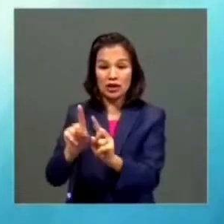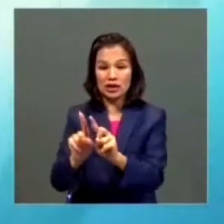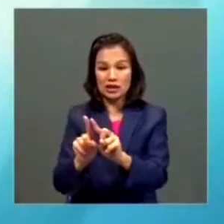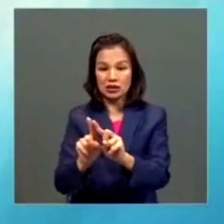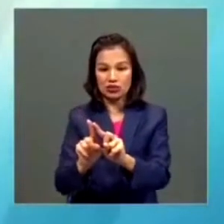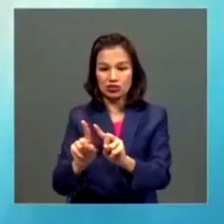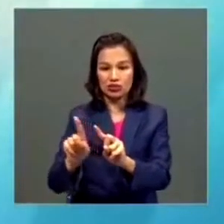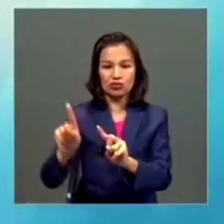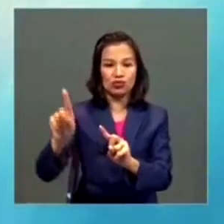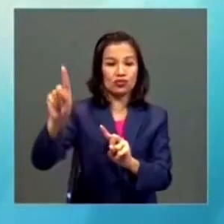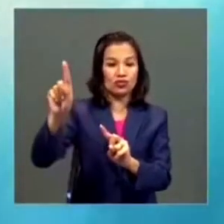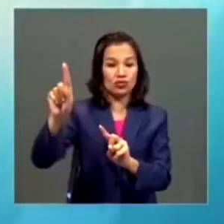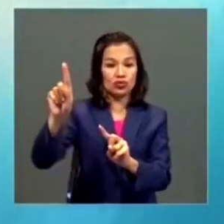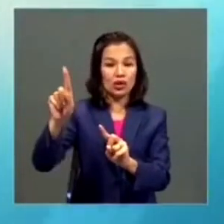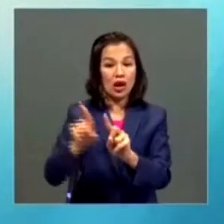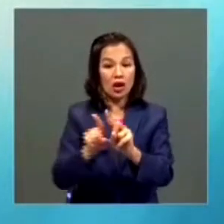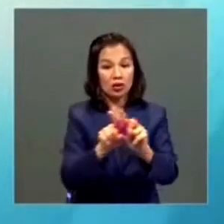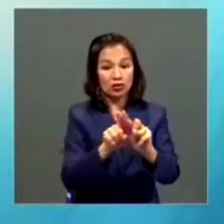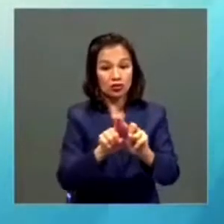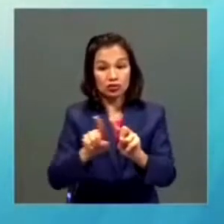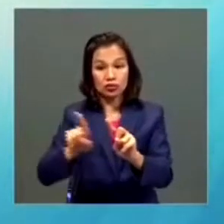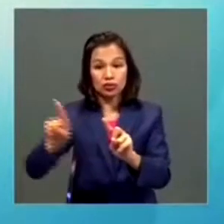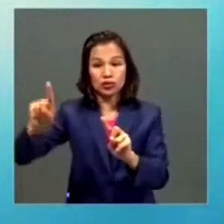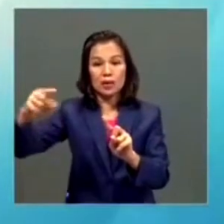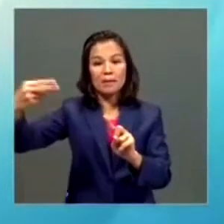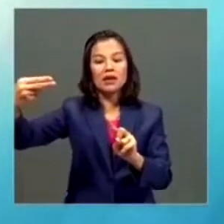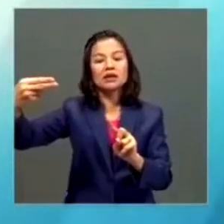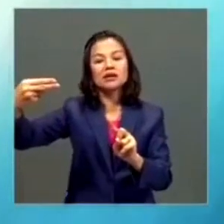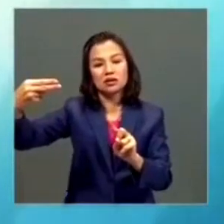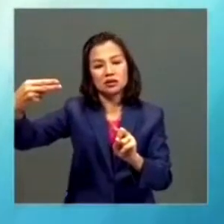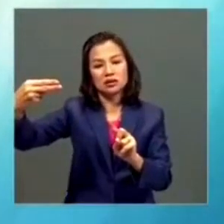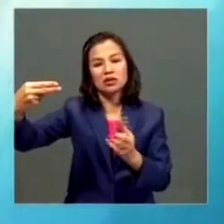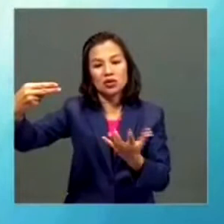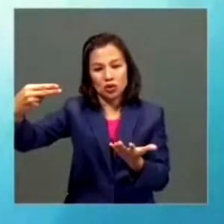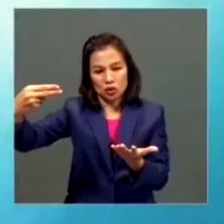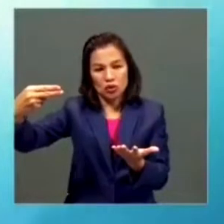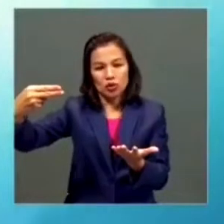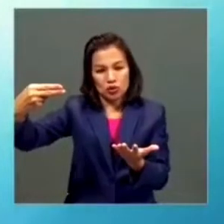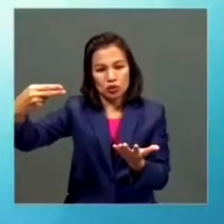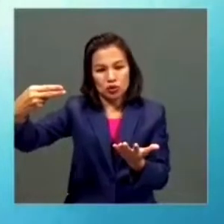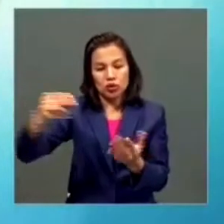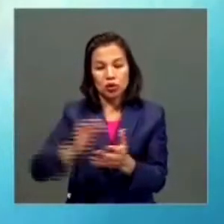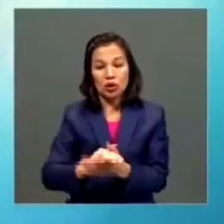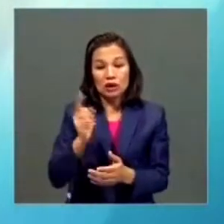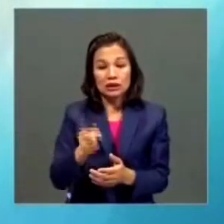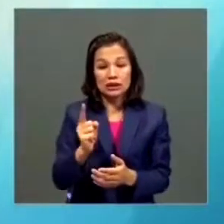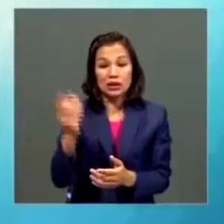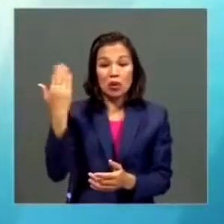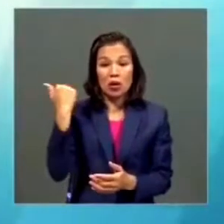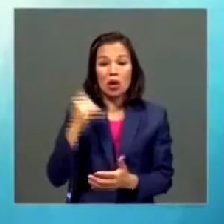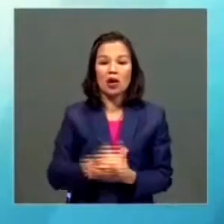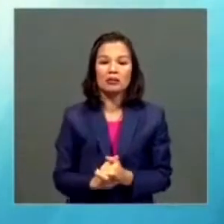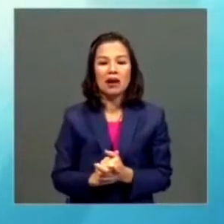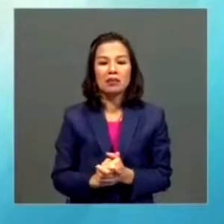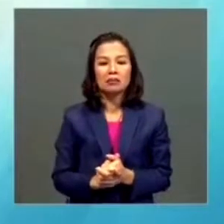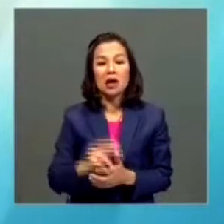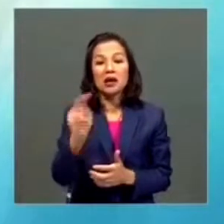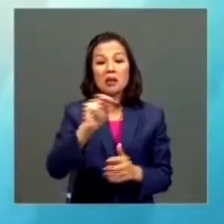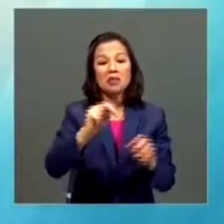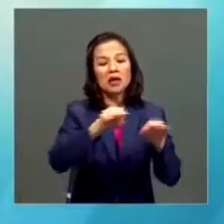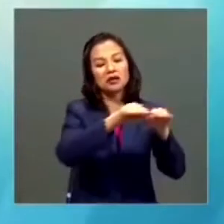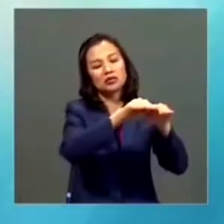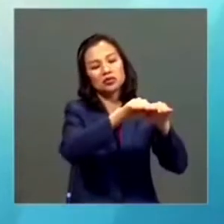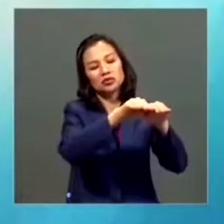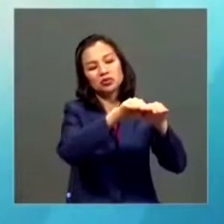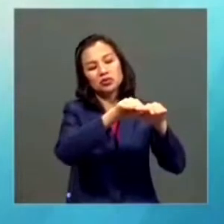ไหนวันนี้ไปแตะที่หมื่นนะครับกราฟจากเดิมที่เราภูมิใจว่ามันนอนมาตล